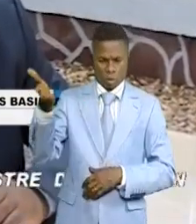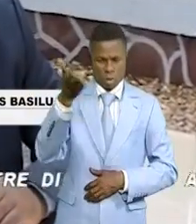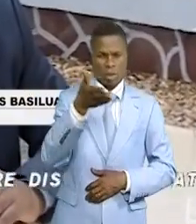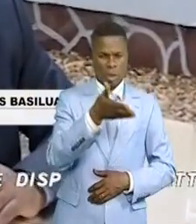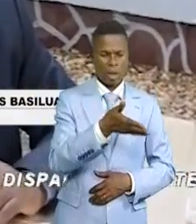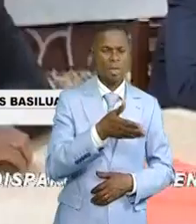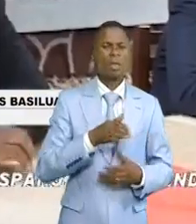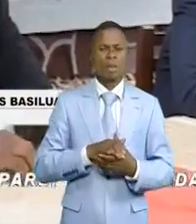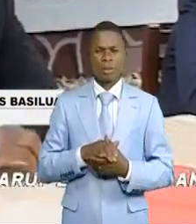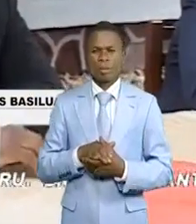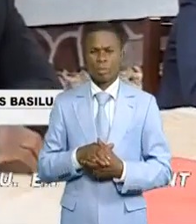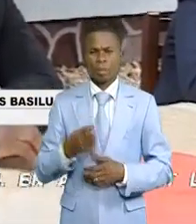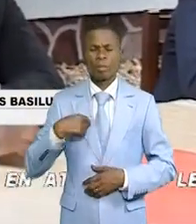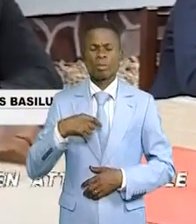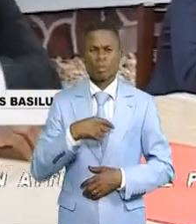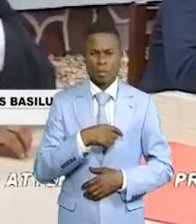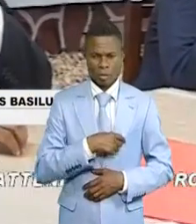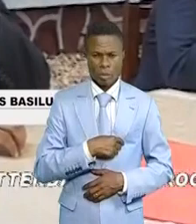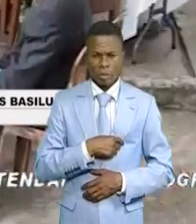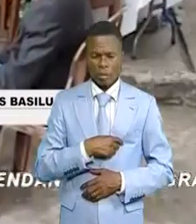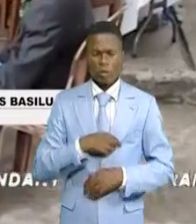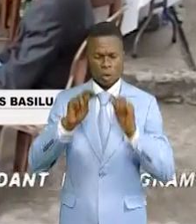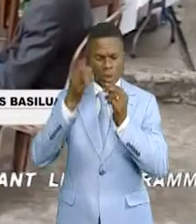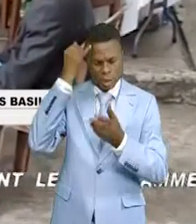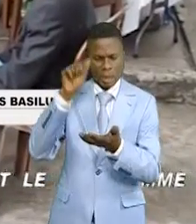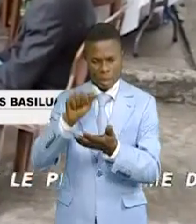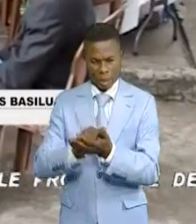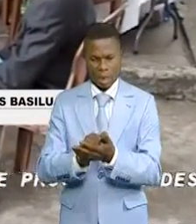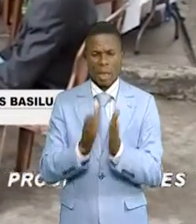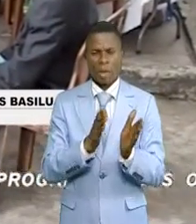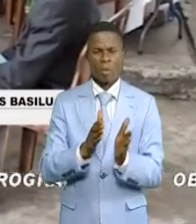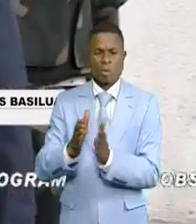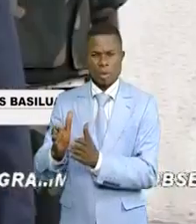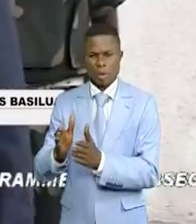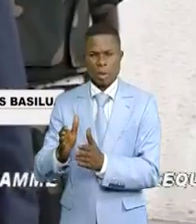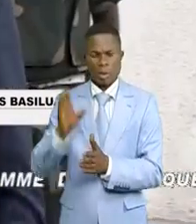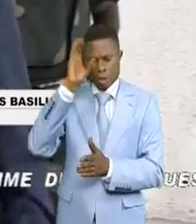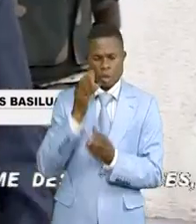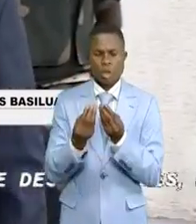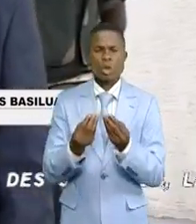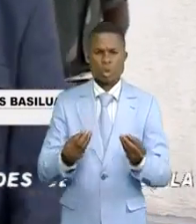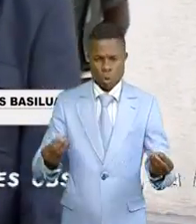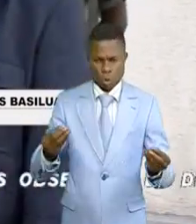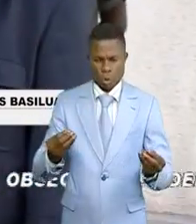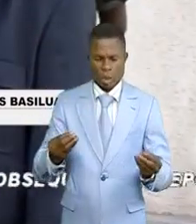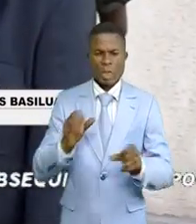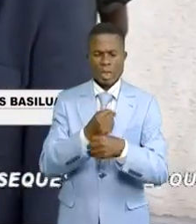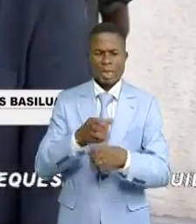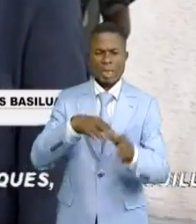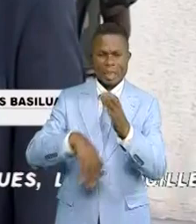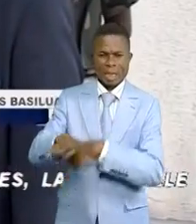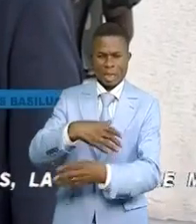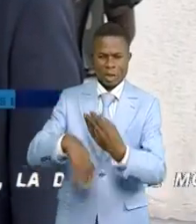ici, nous avons ces gens-là qui contribuent, pour ne pas dire même qu'ils sont à la base de